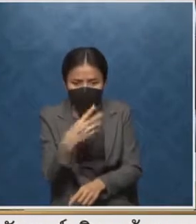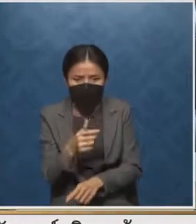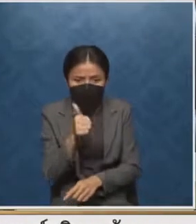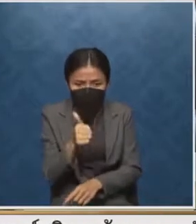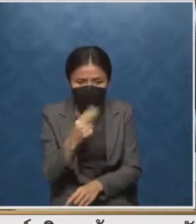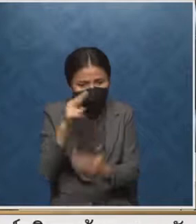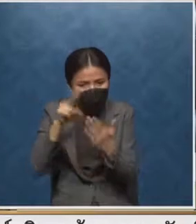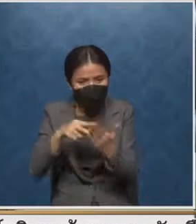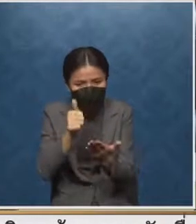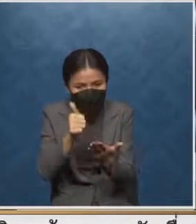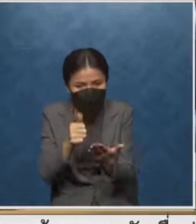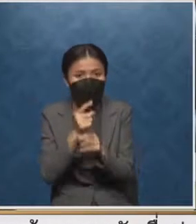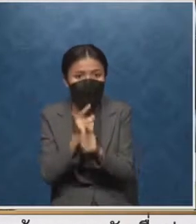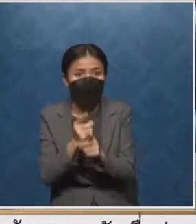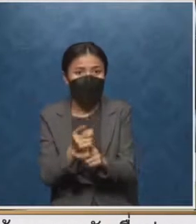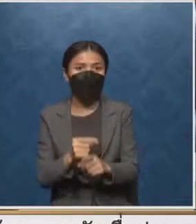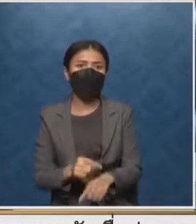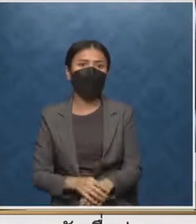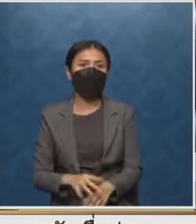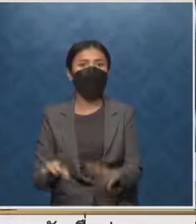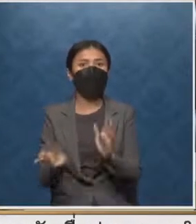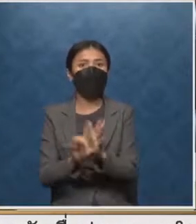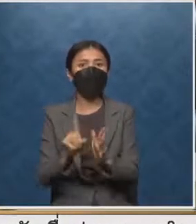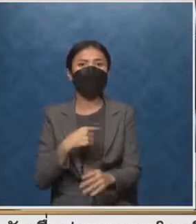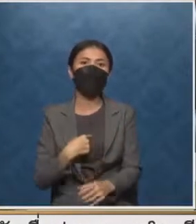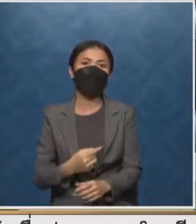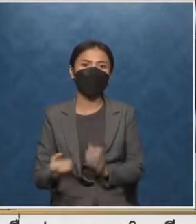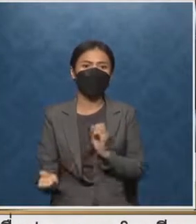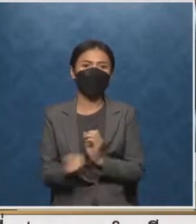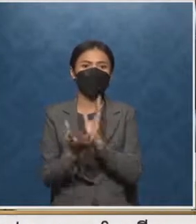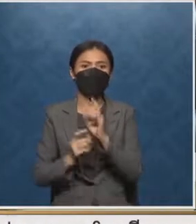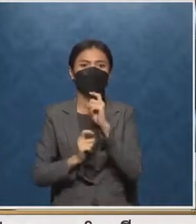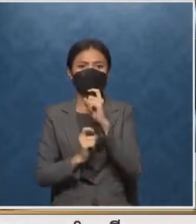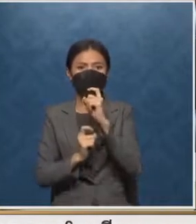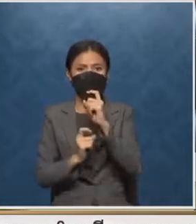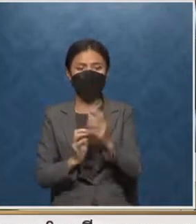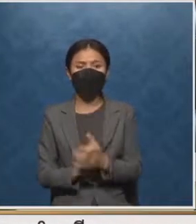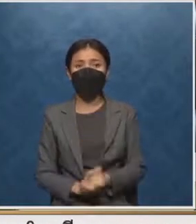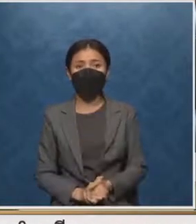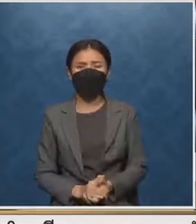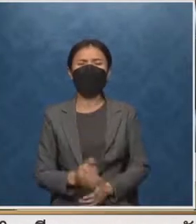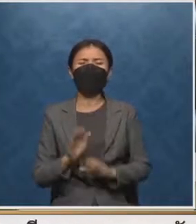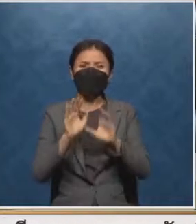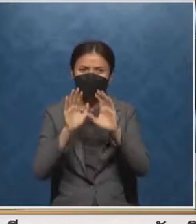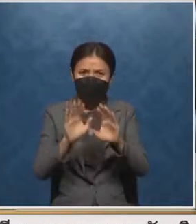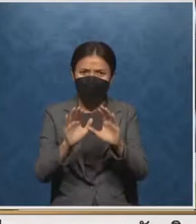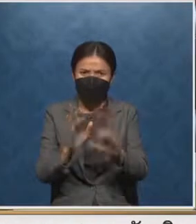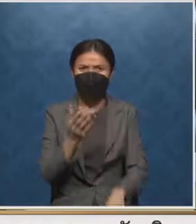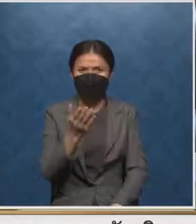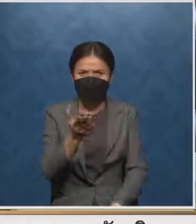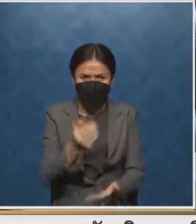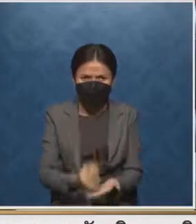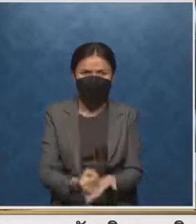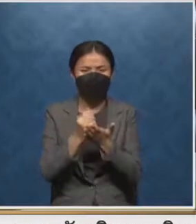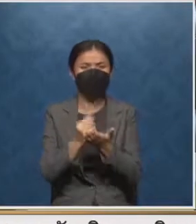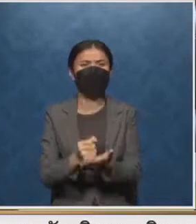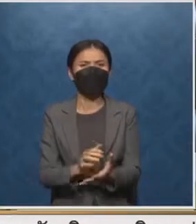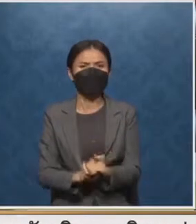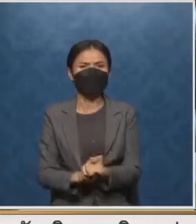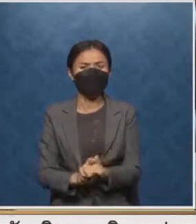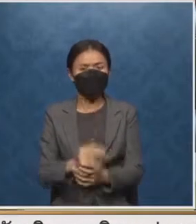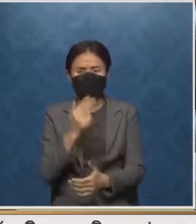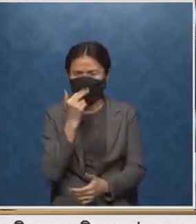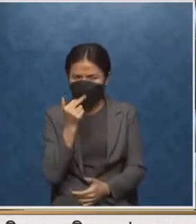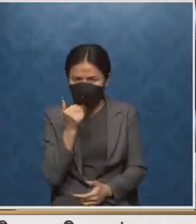ร่างกายนะครับเรื่องเหล่านี้นะครับอยากจะให้ทางท่านนะครับได้คัดกรองนะครับแล้วก็ขยายผลน